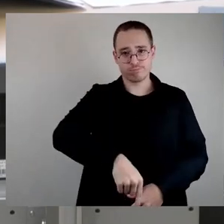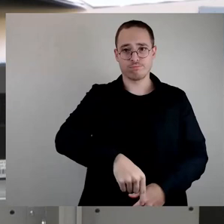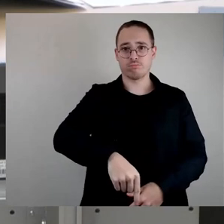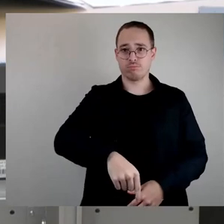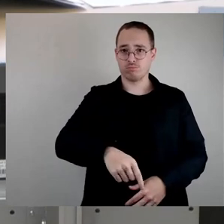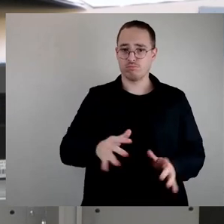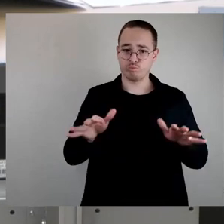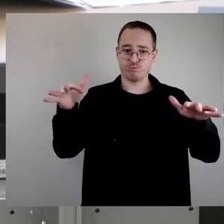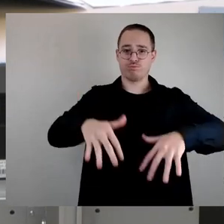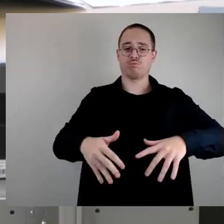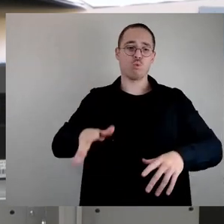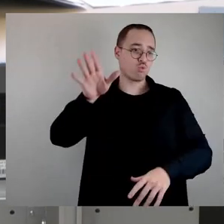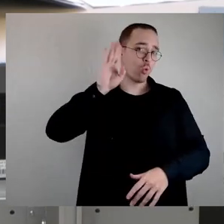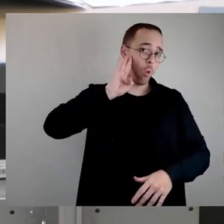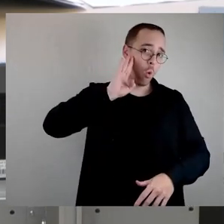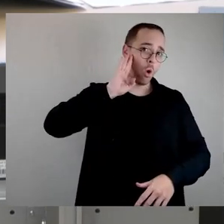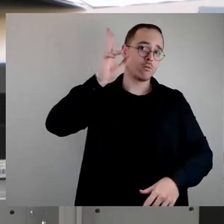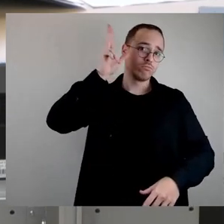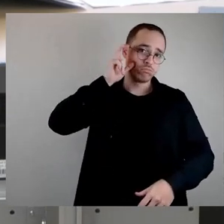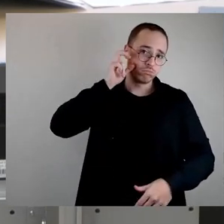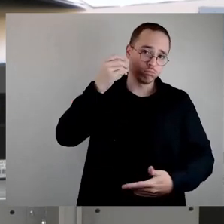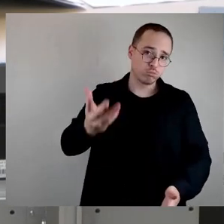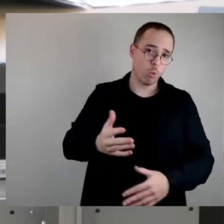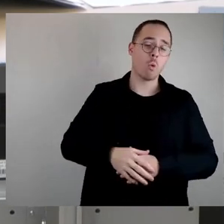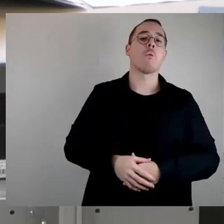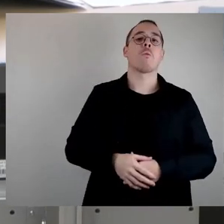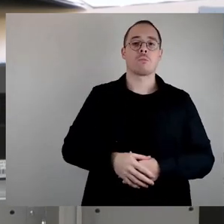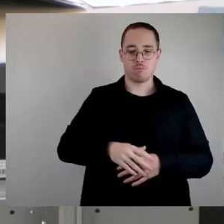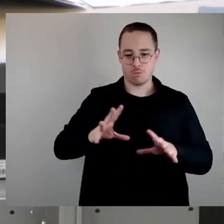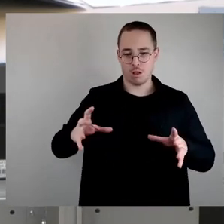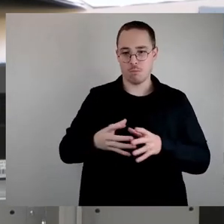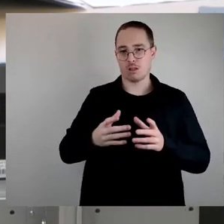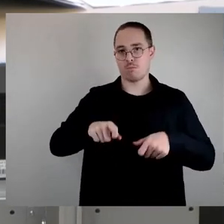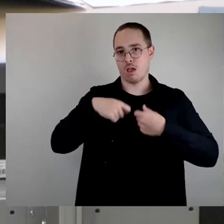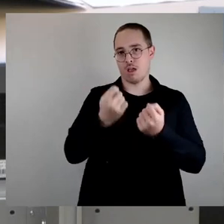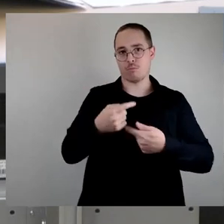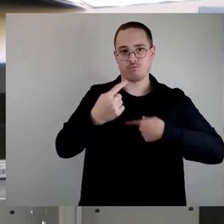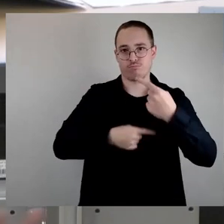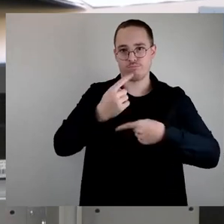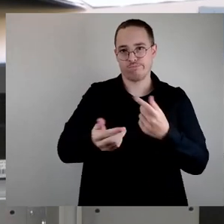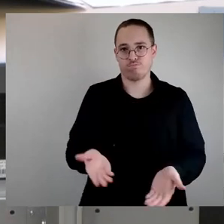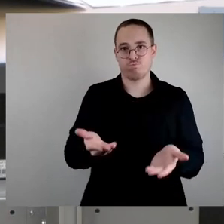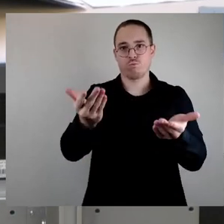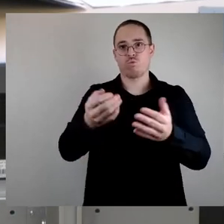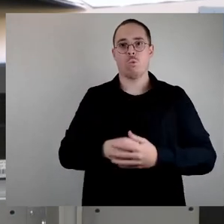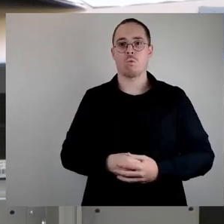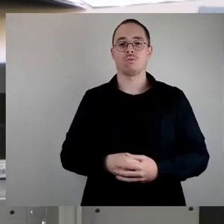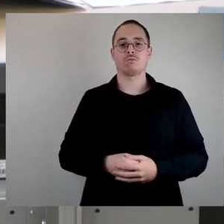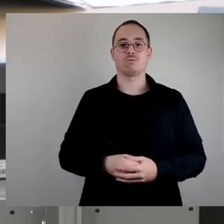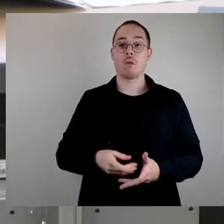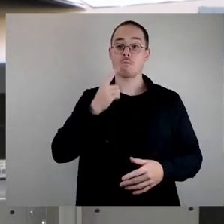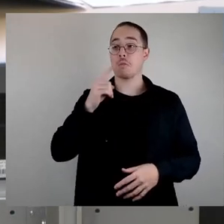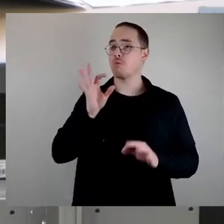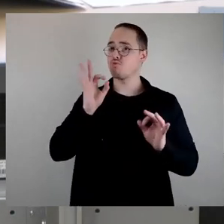was Gutes zusammen zu entwickeln. Und ich denke, wir haben einen wirklich guten Kompromiss gefunden aus dem Ursprungsantrag